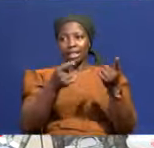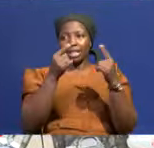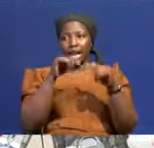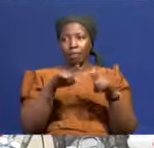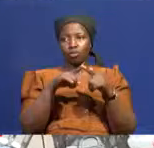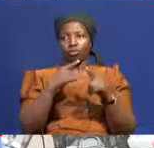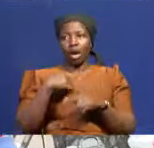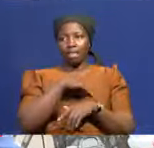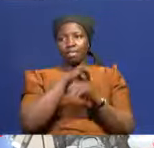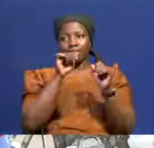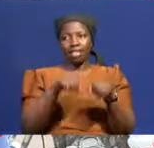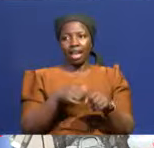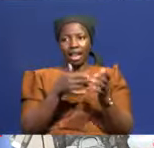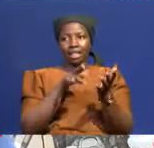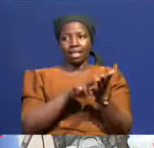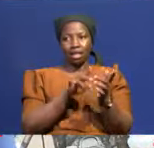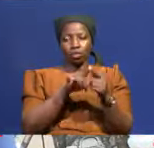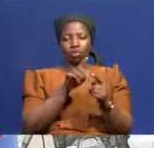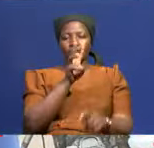kwa